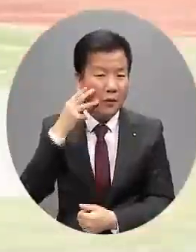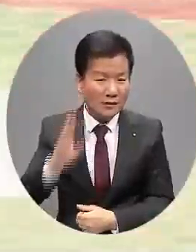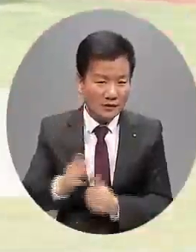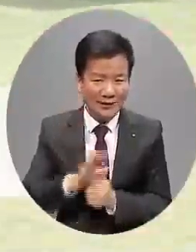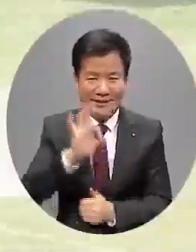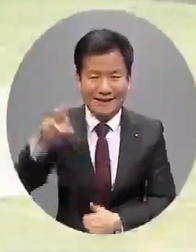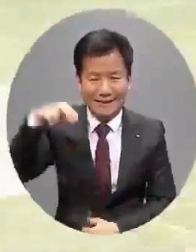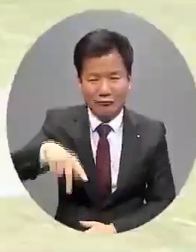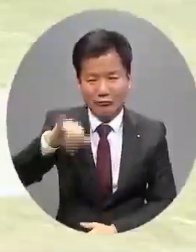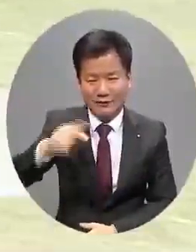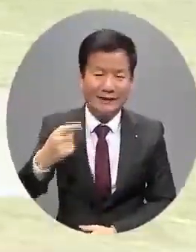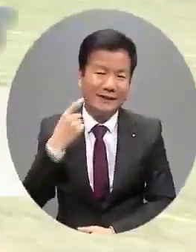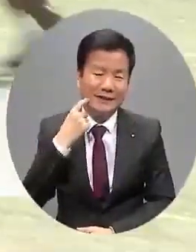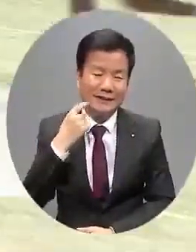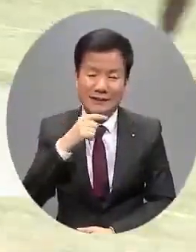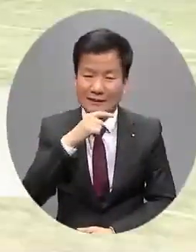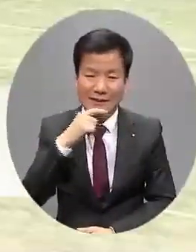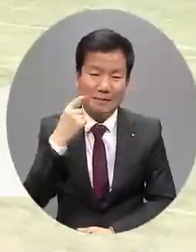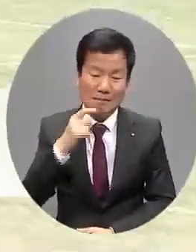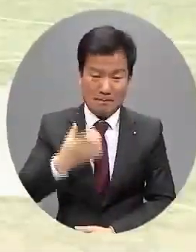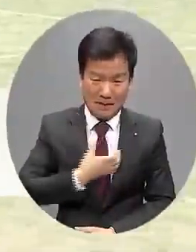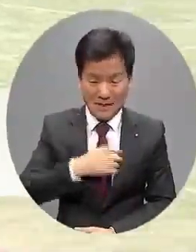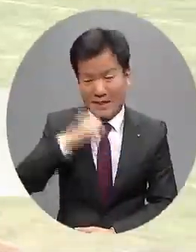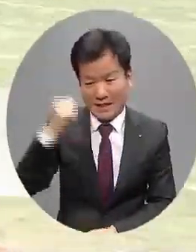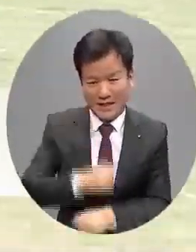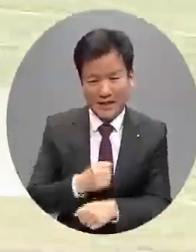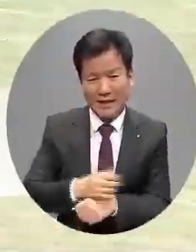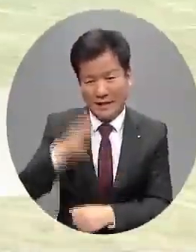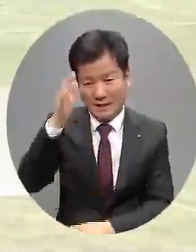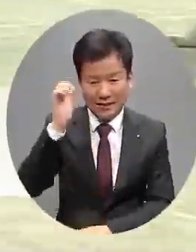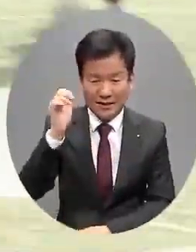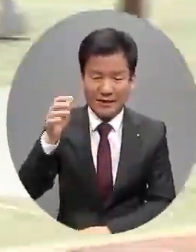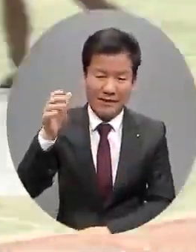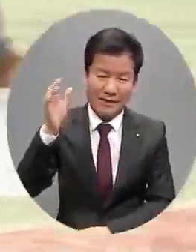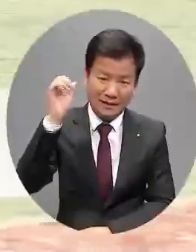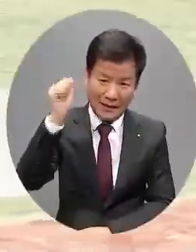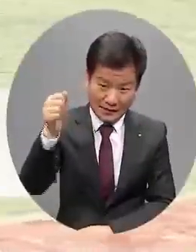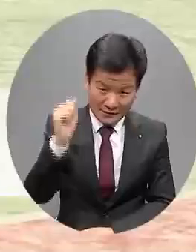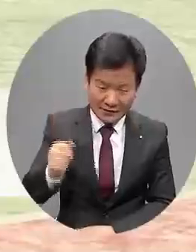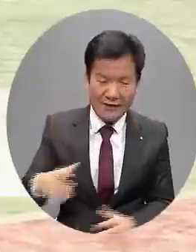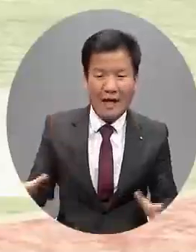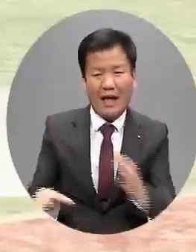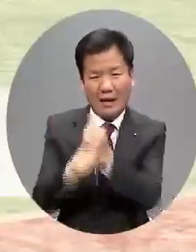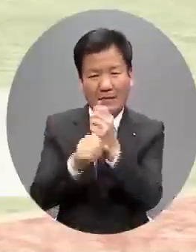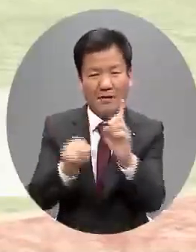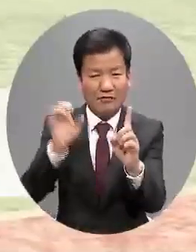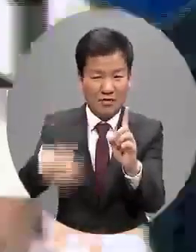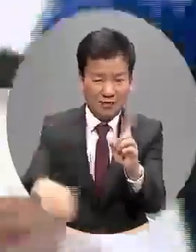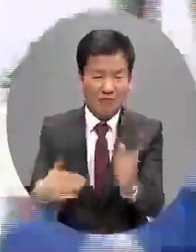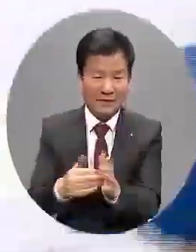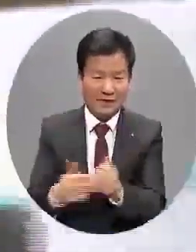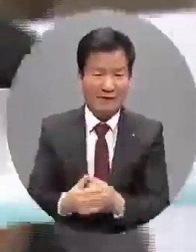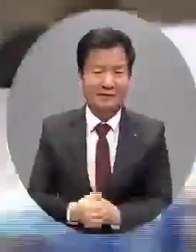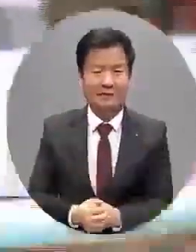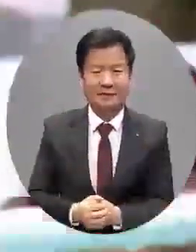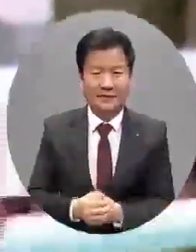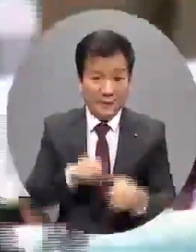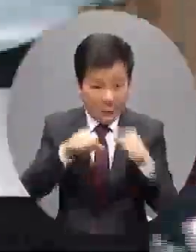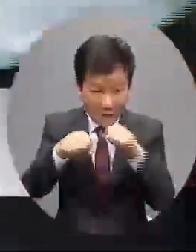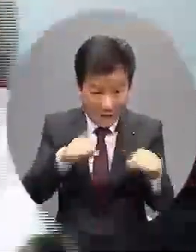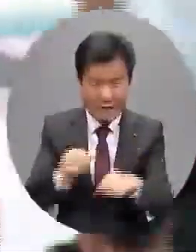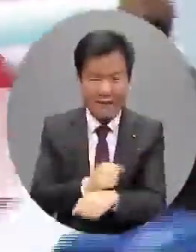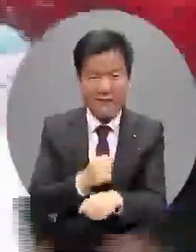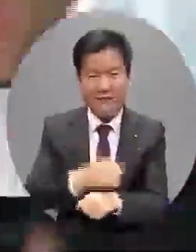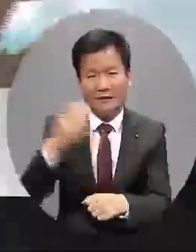옥천군청 이수진이 금메달을 추가하면서 소프트테니스 종합 우승도 차지했습니다. 복싱에서는